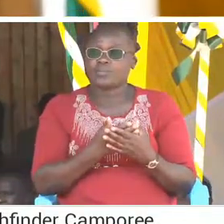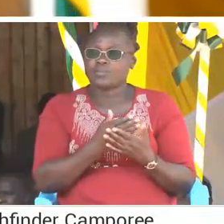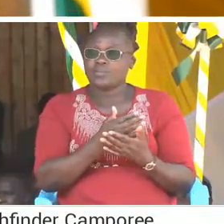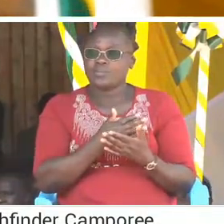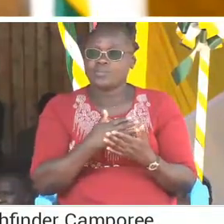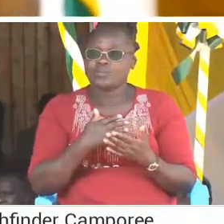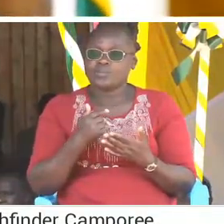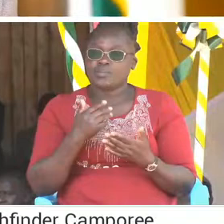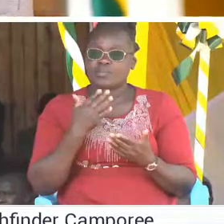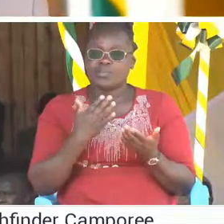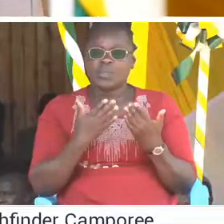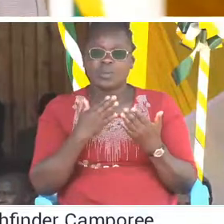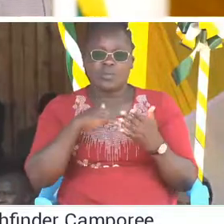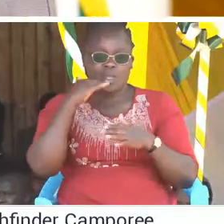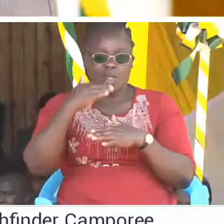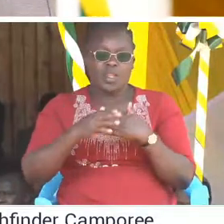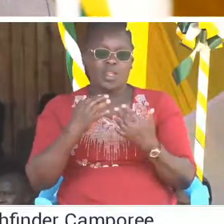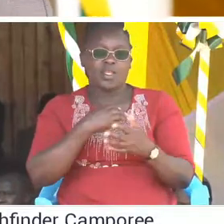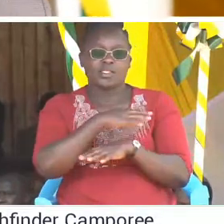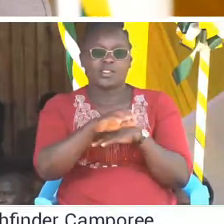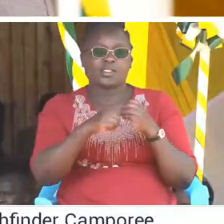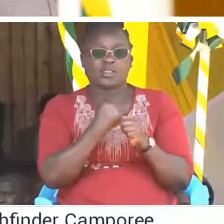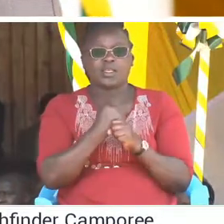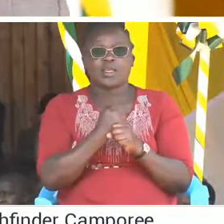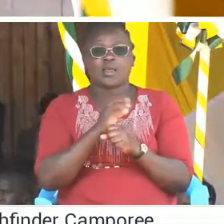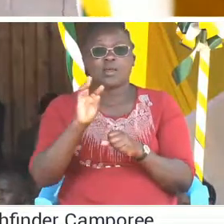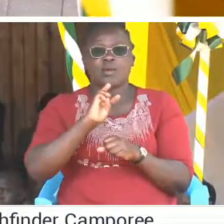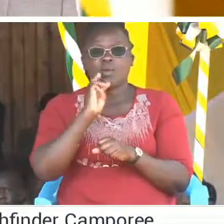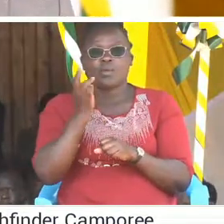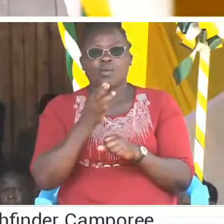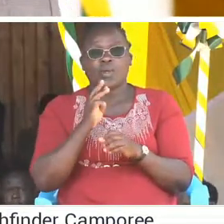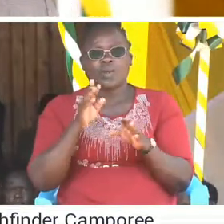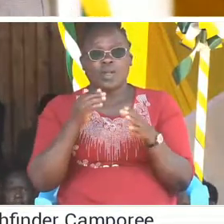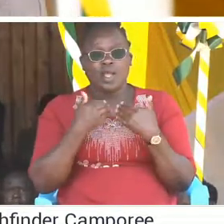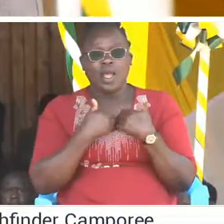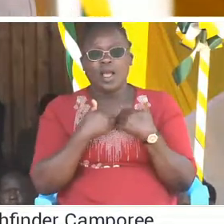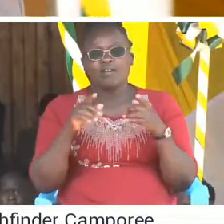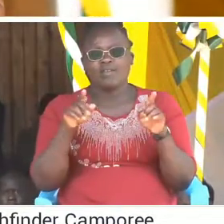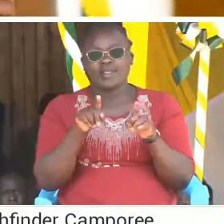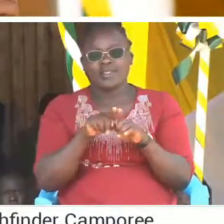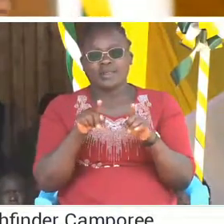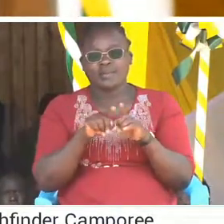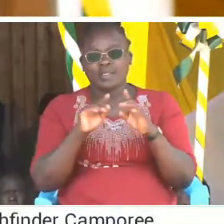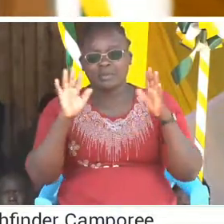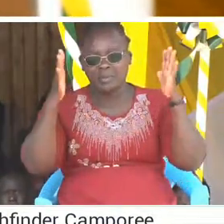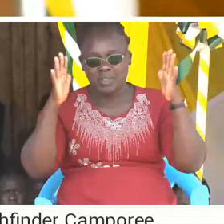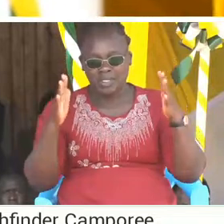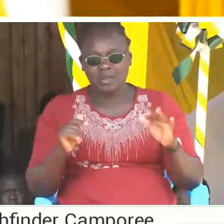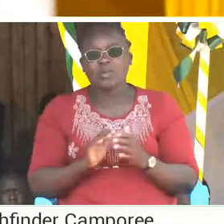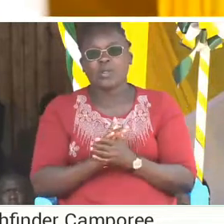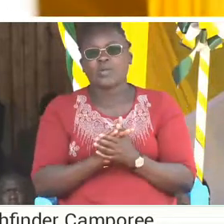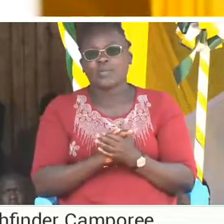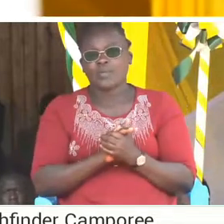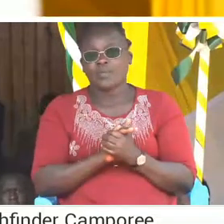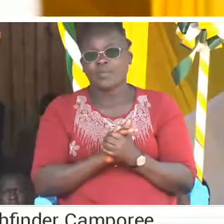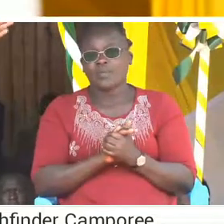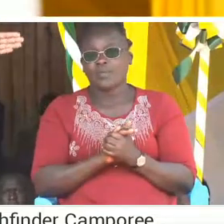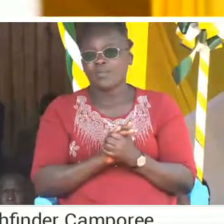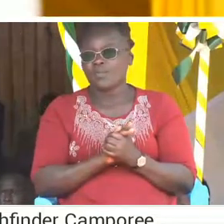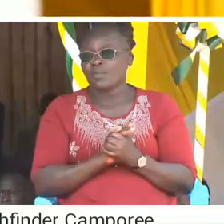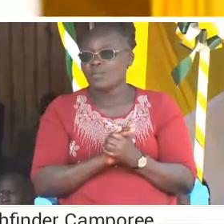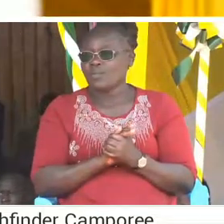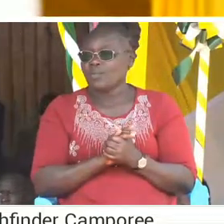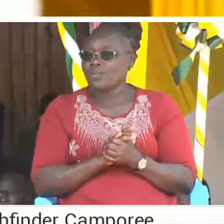ujao pia tutaweza kufanya sherehe kama hii kwa wingi sana. Pia mimi sitakuwa na mengi ya kusema kwa